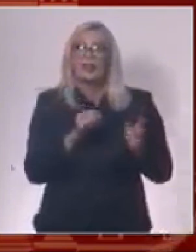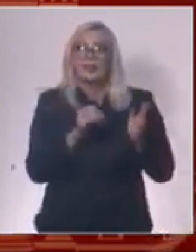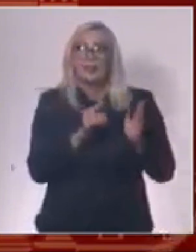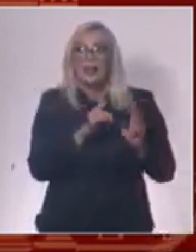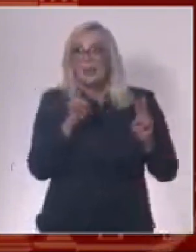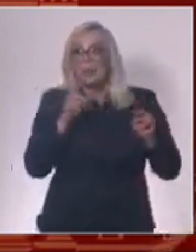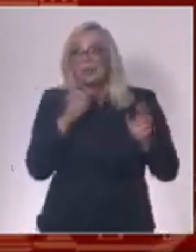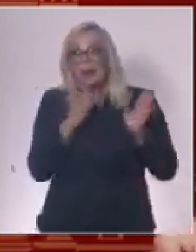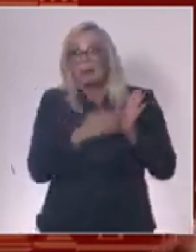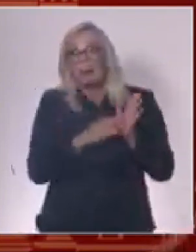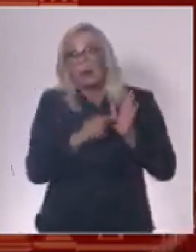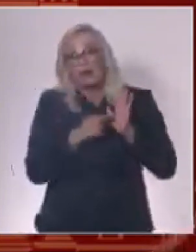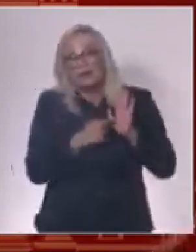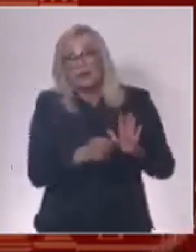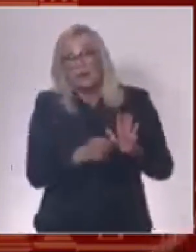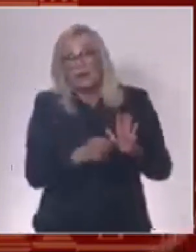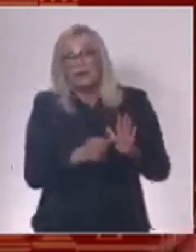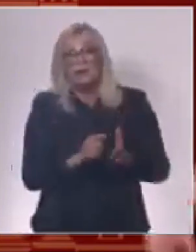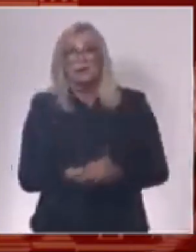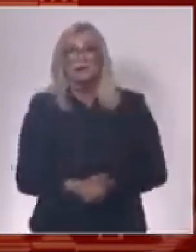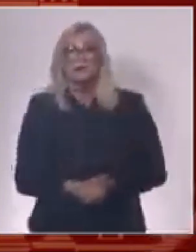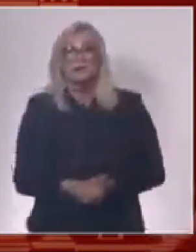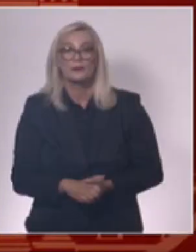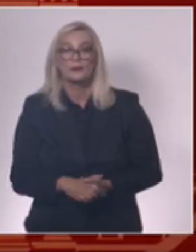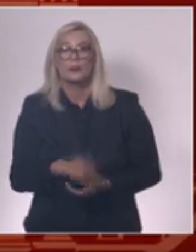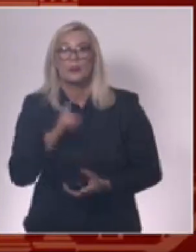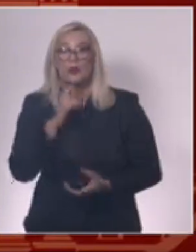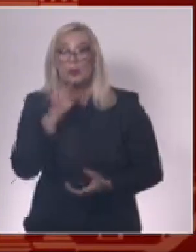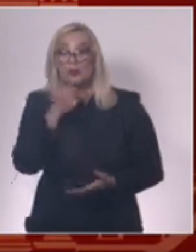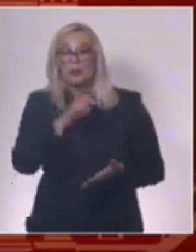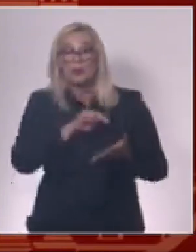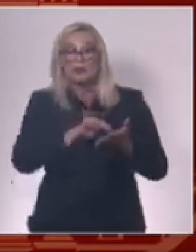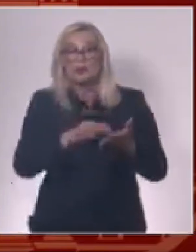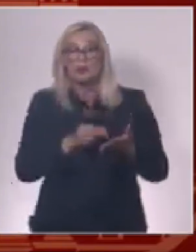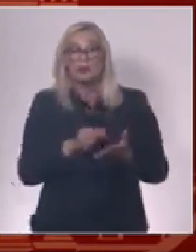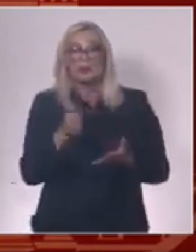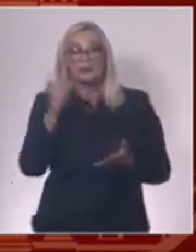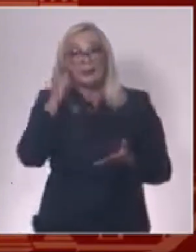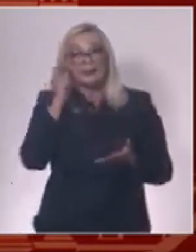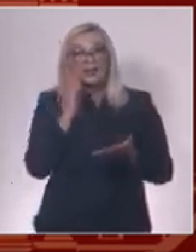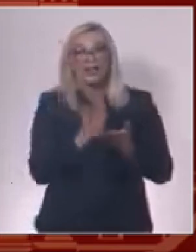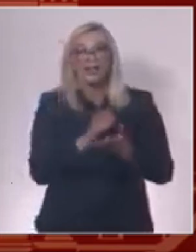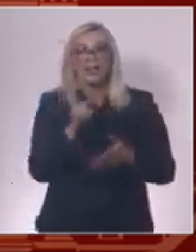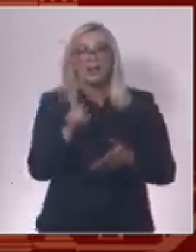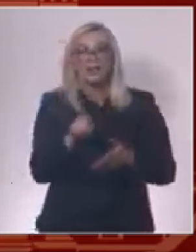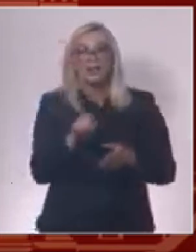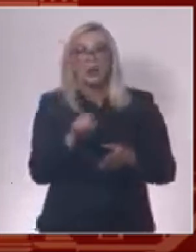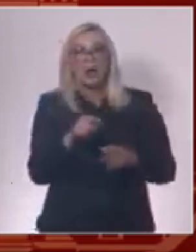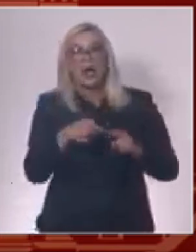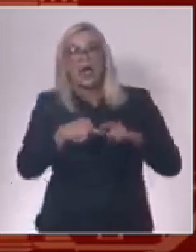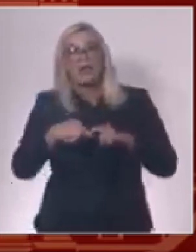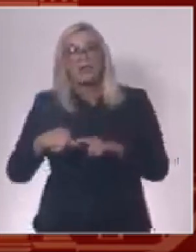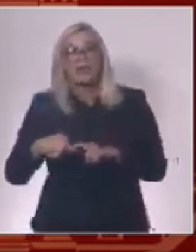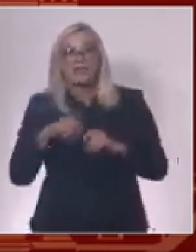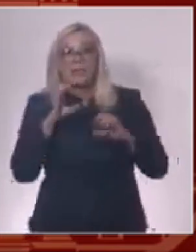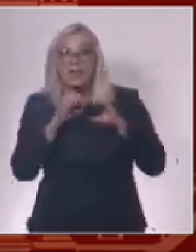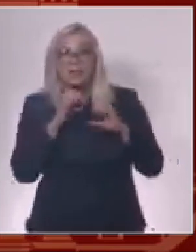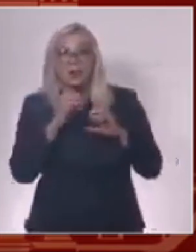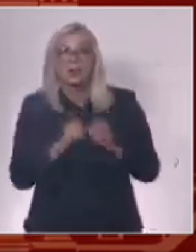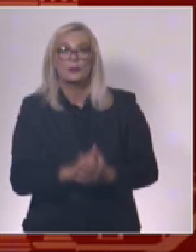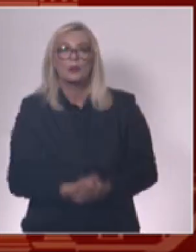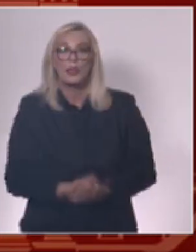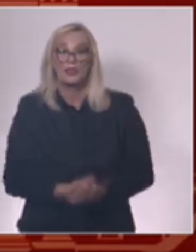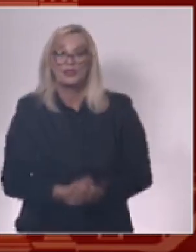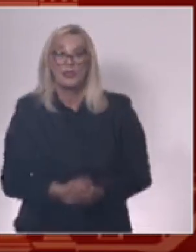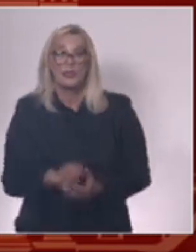тоа преку документ во кој што ние ќе се подпишеме, се знае дека тоа е канал за комуникација, совет и така